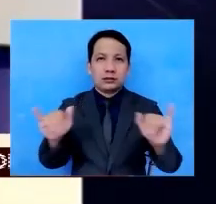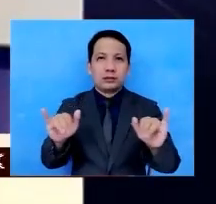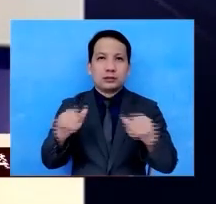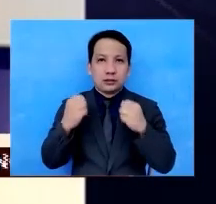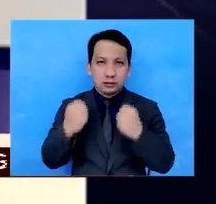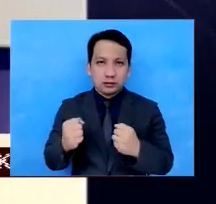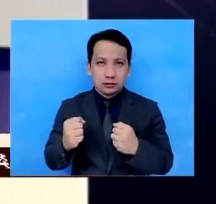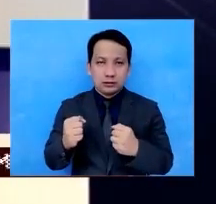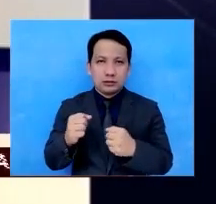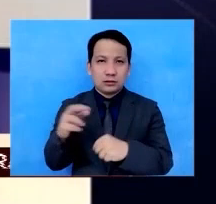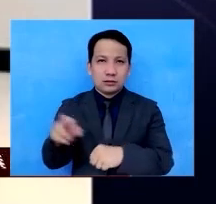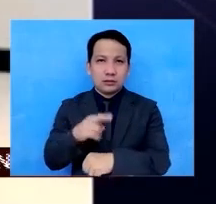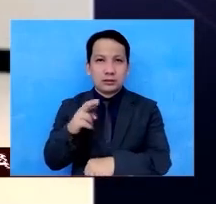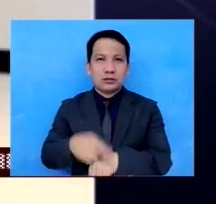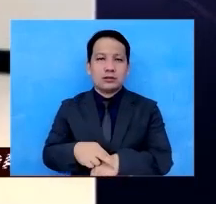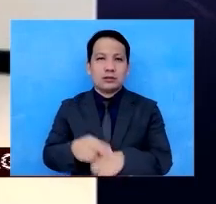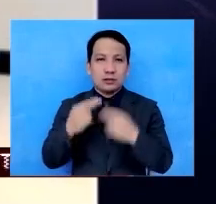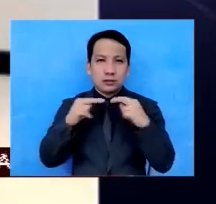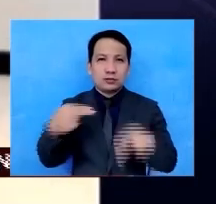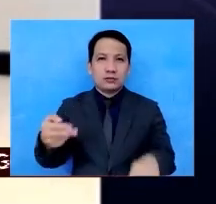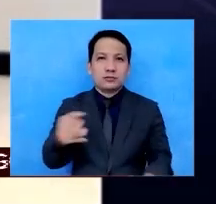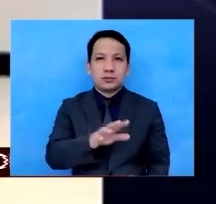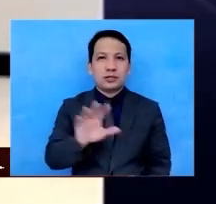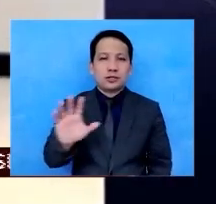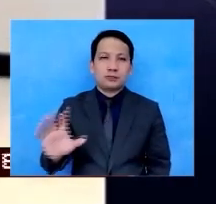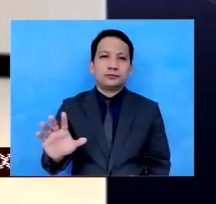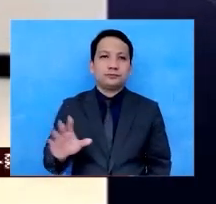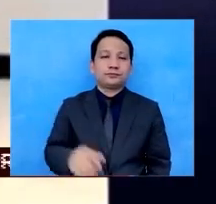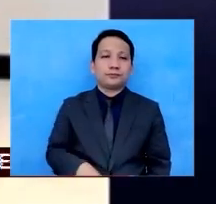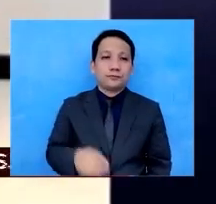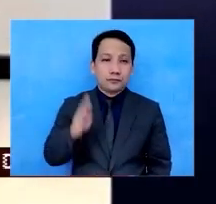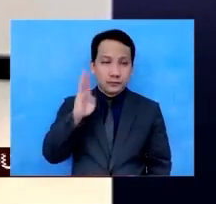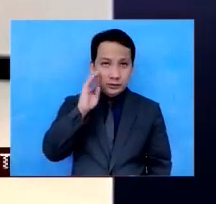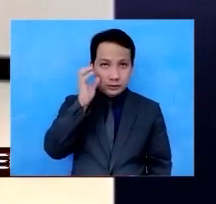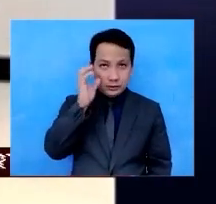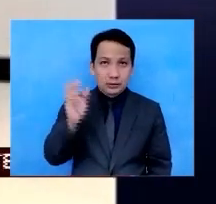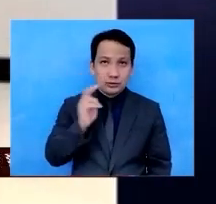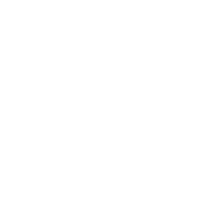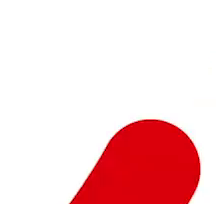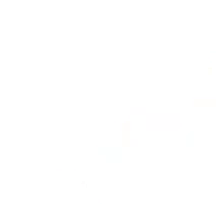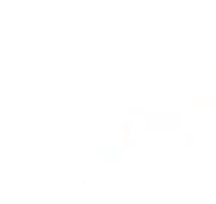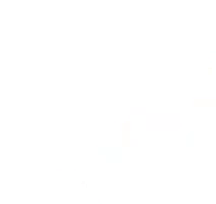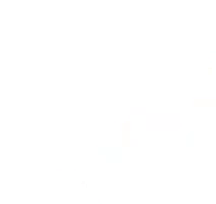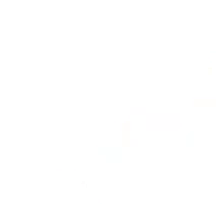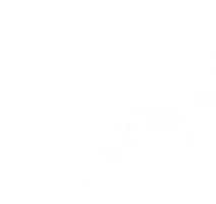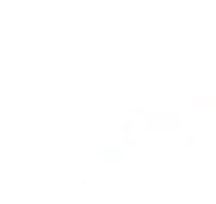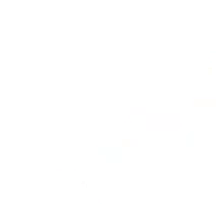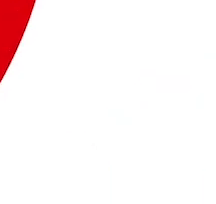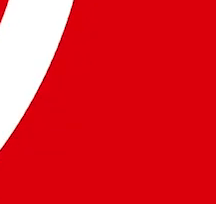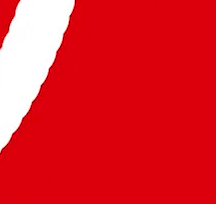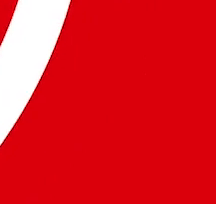sa rehiyon. Nagbabalita mula sa frontline, Brian Castillo, News 5.